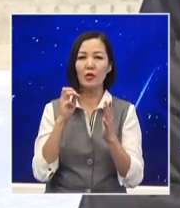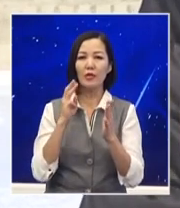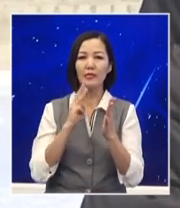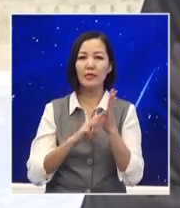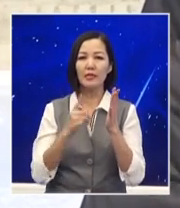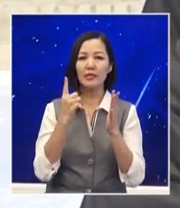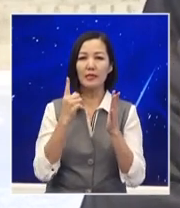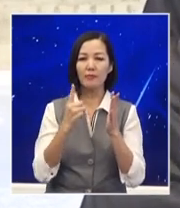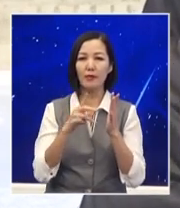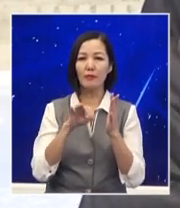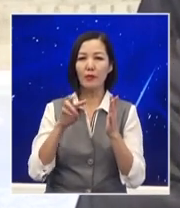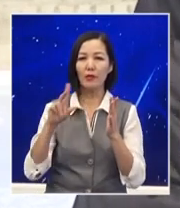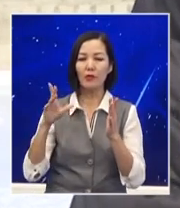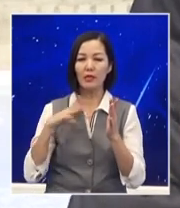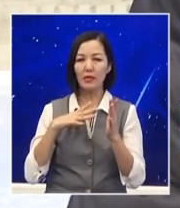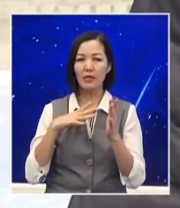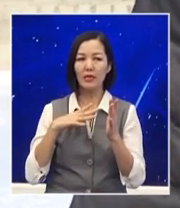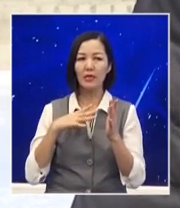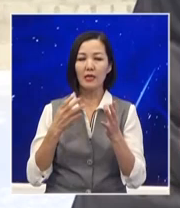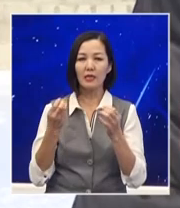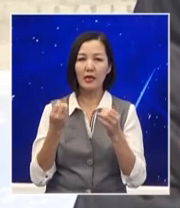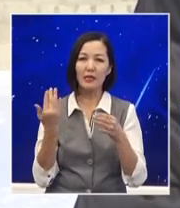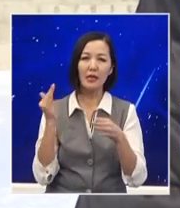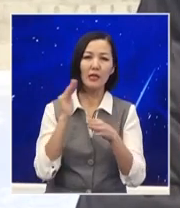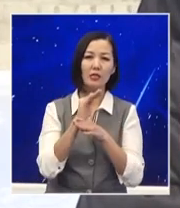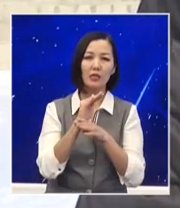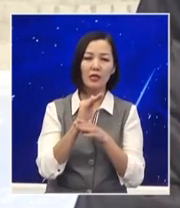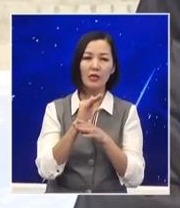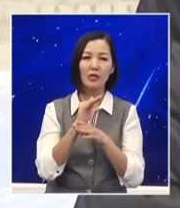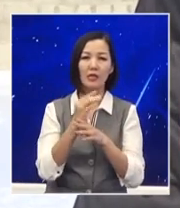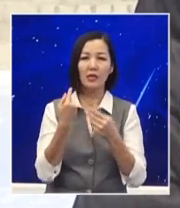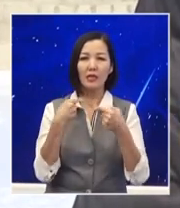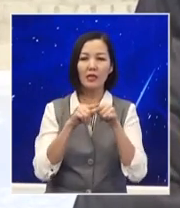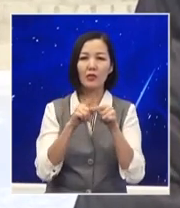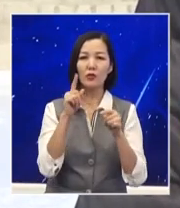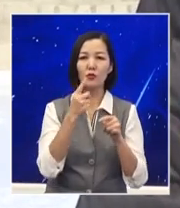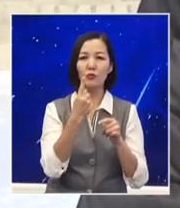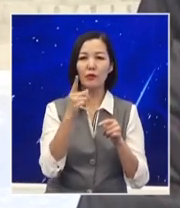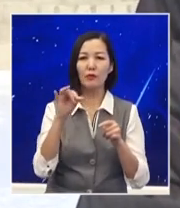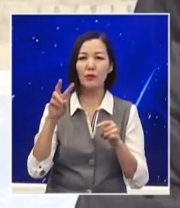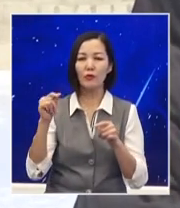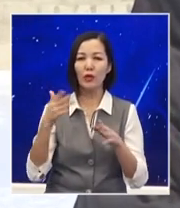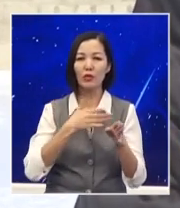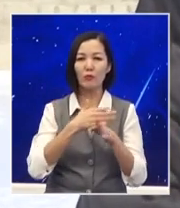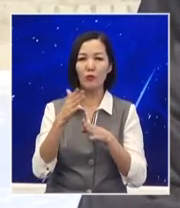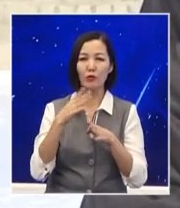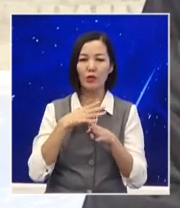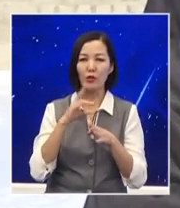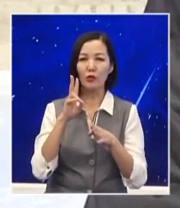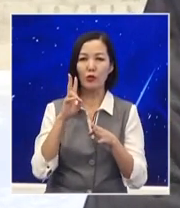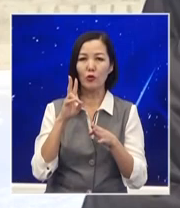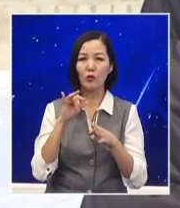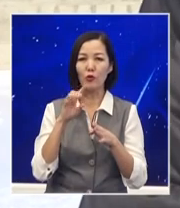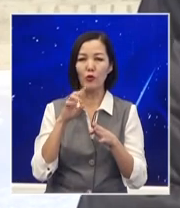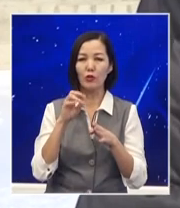теңге. Оның үстіне инженерлік сеттерге 101 миллион теңге ақша бөлінген нұрлы жер